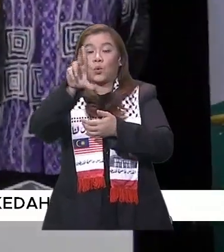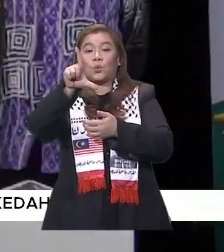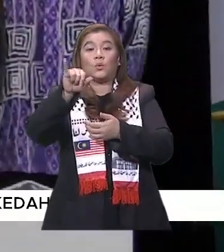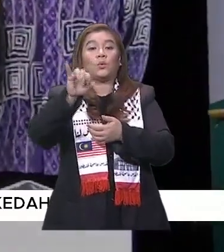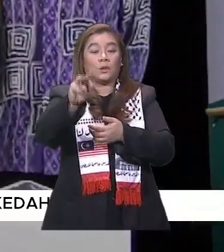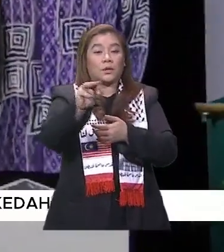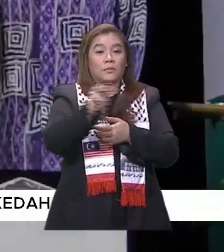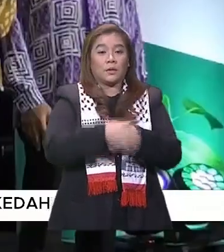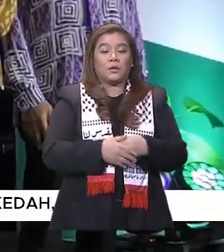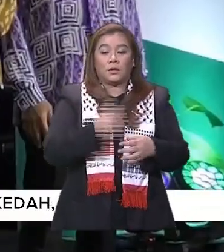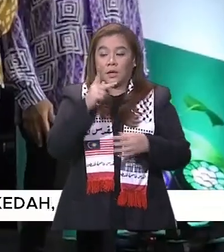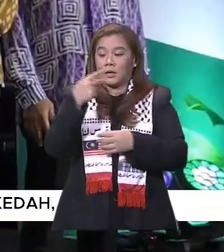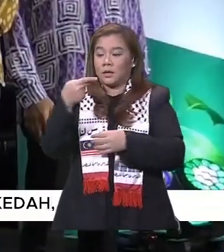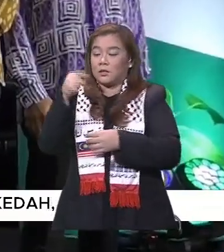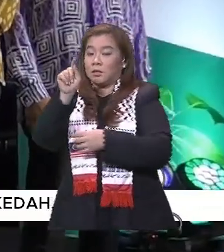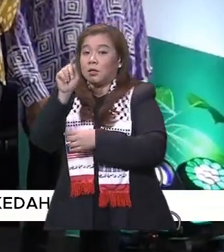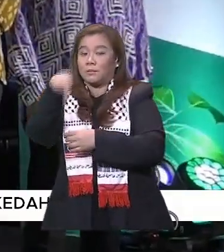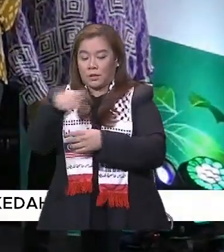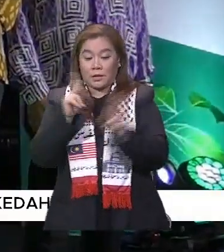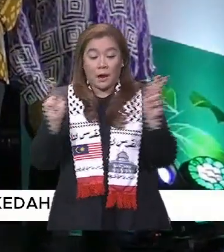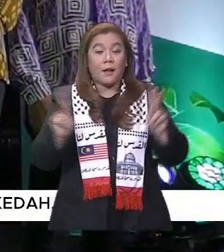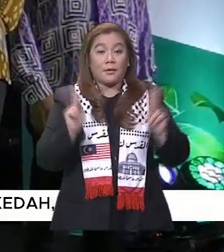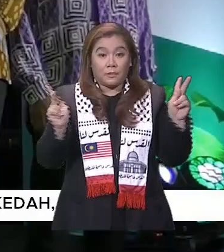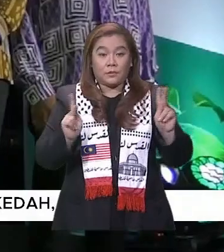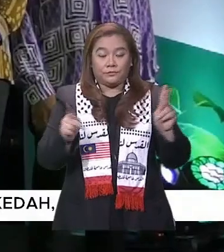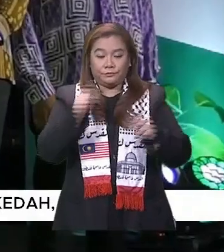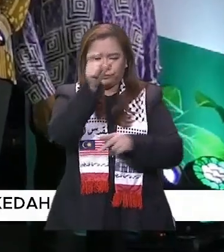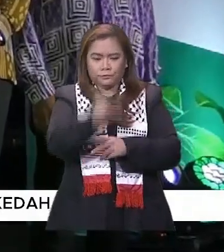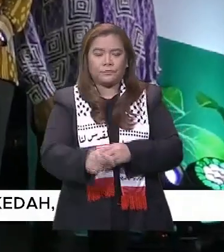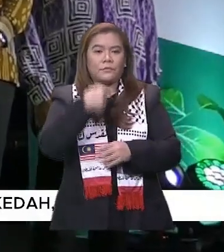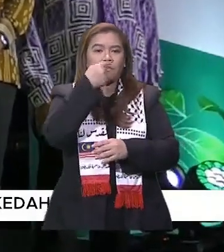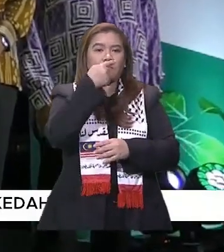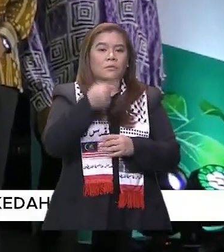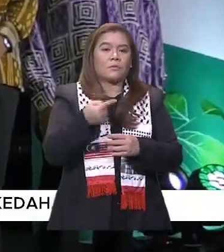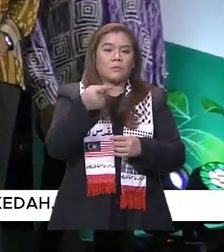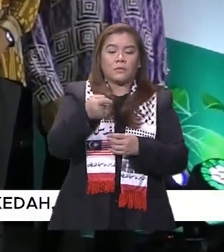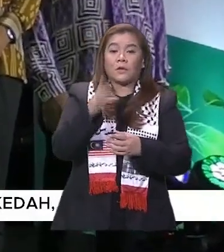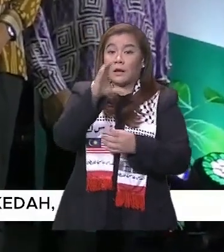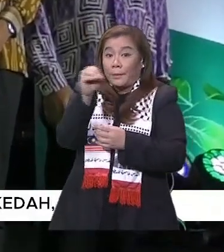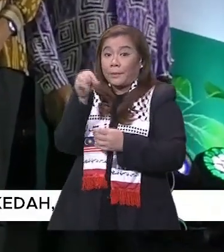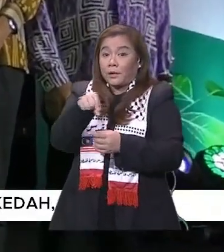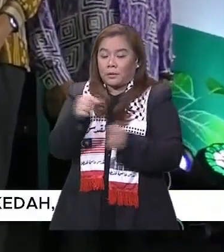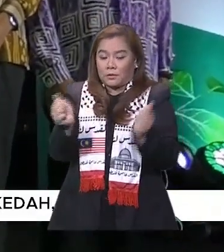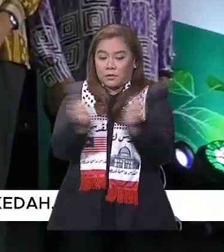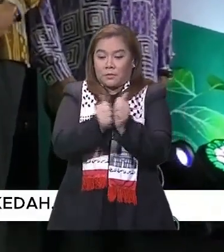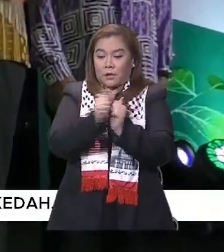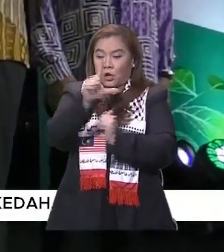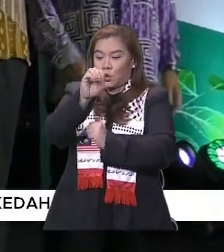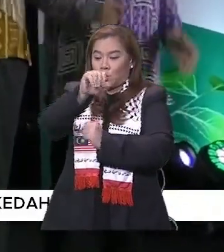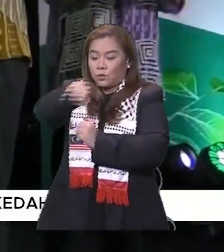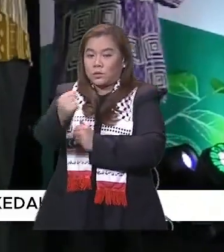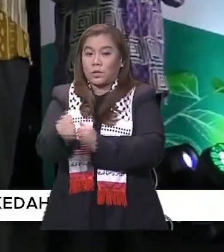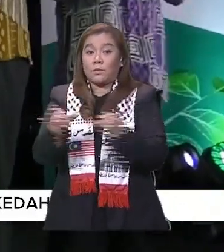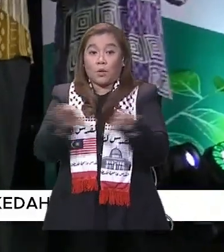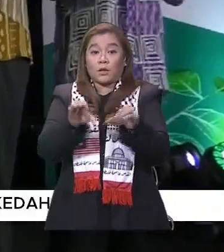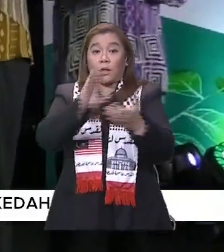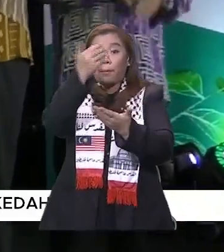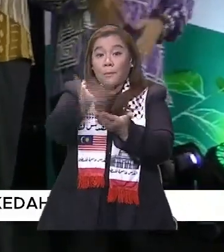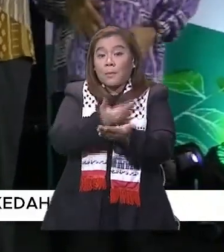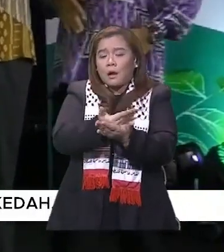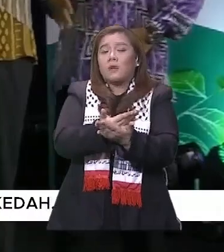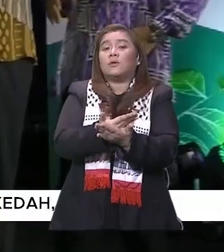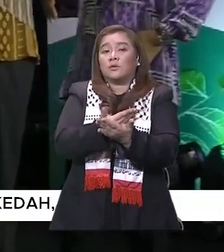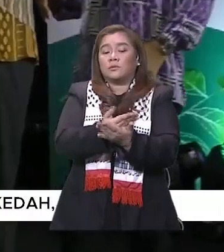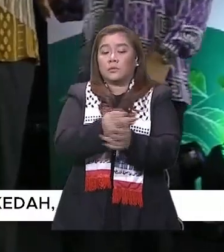Hightech Park KHTP di Kulim pada Khamis. Beliau berkata kehadiran Infineon di negara ini bersama dengan loji pembuatan terbarunya bukan